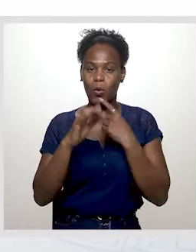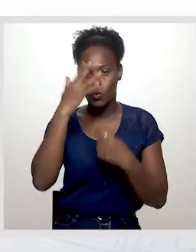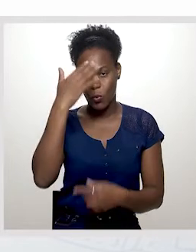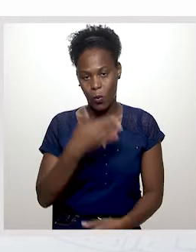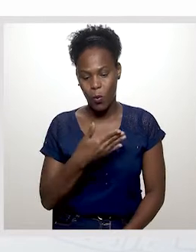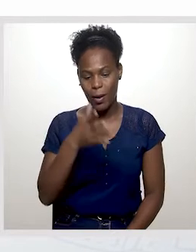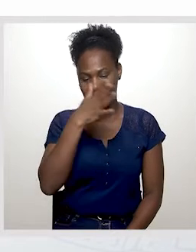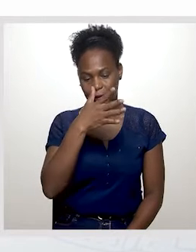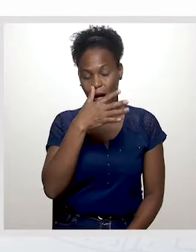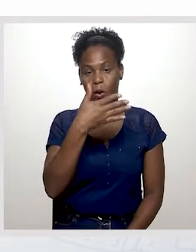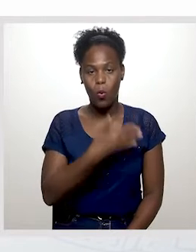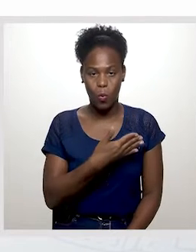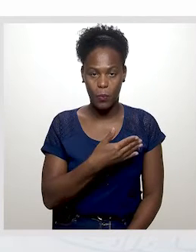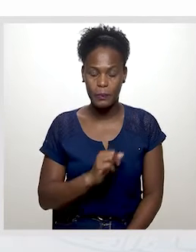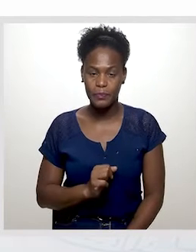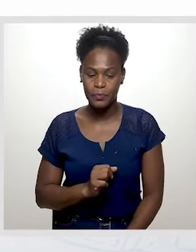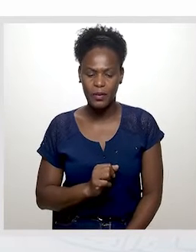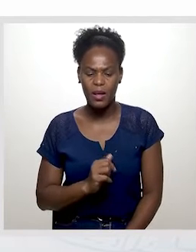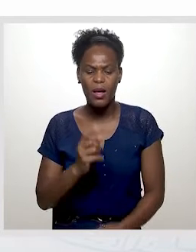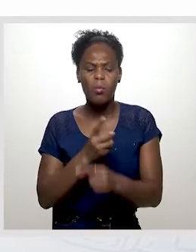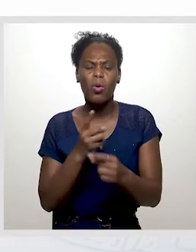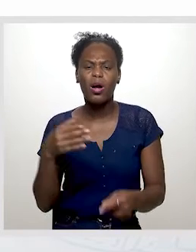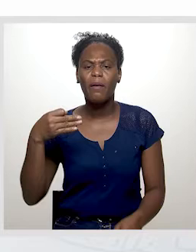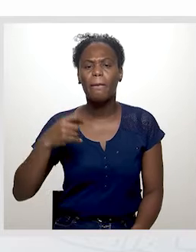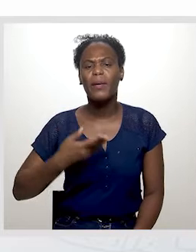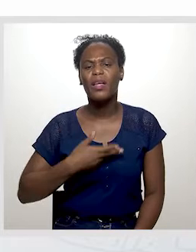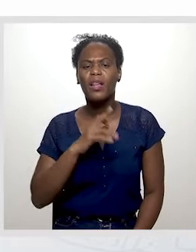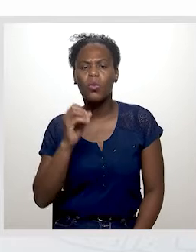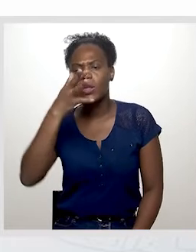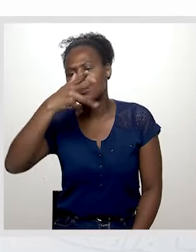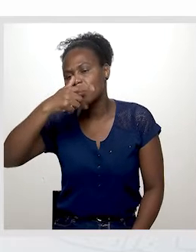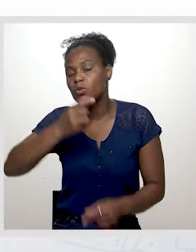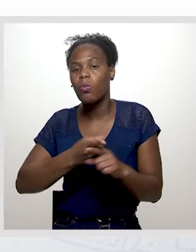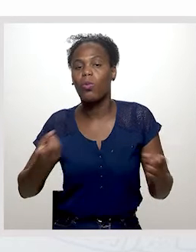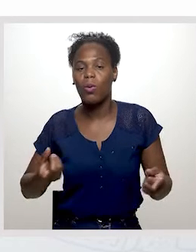question, activité 1. Pourquoi est-ce que Pedro est triste?